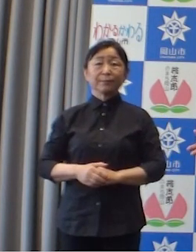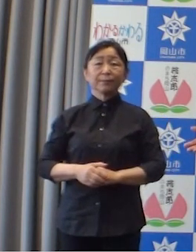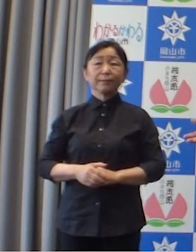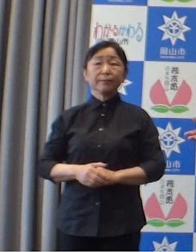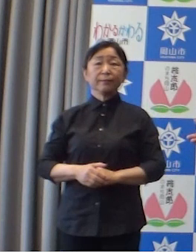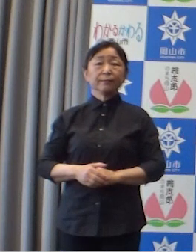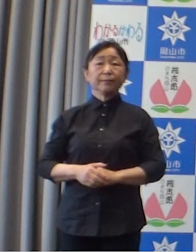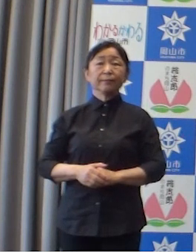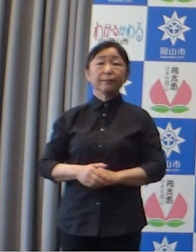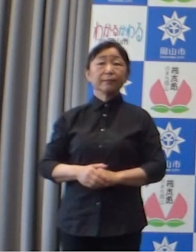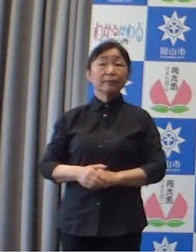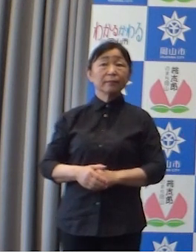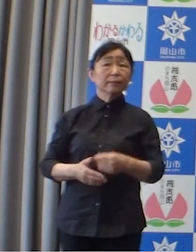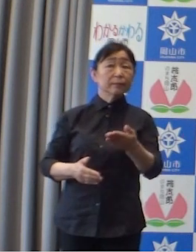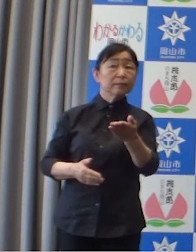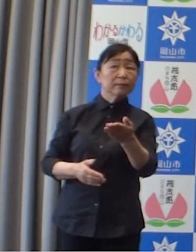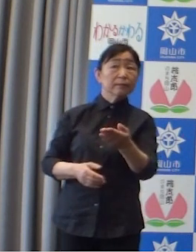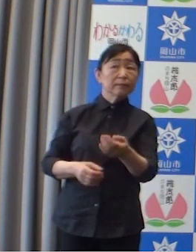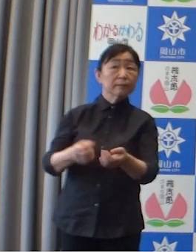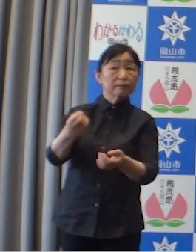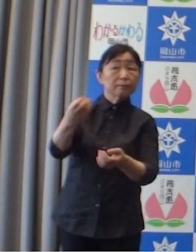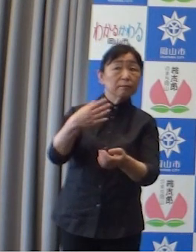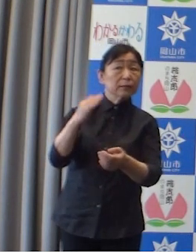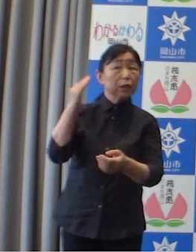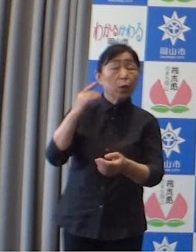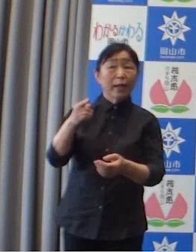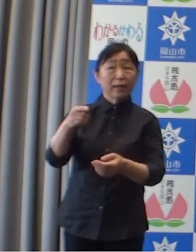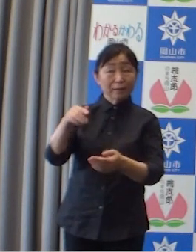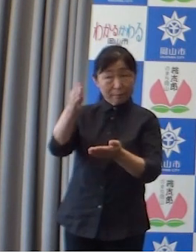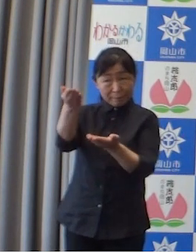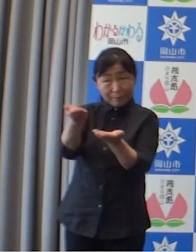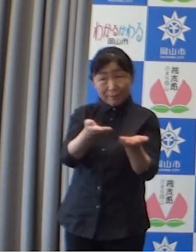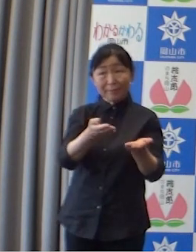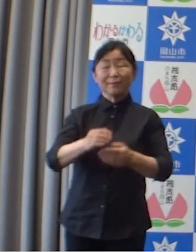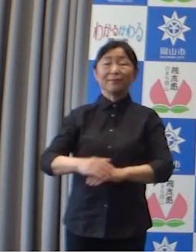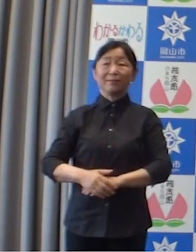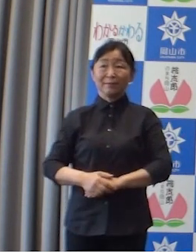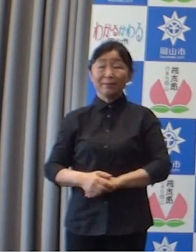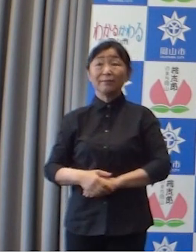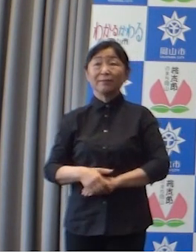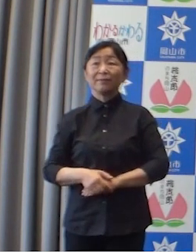いいよ、こっちおいで、おいで。そこじゃ聞こえない。